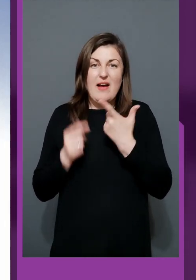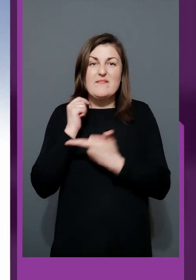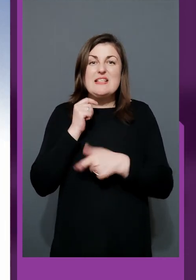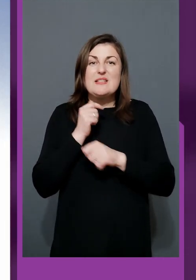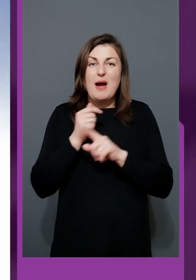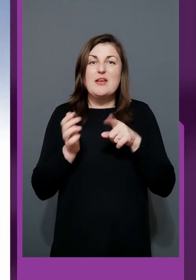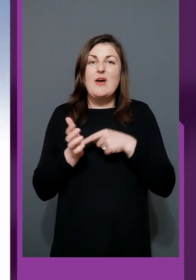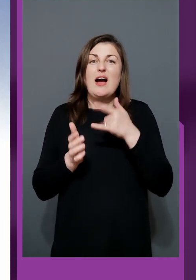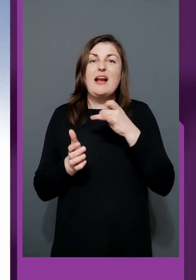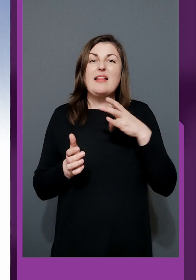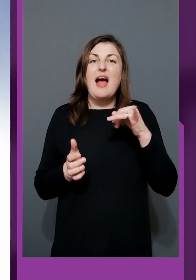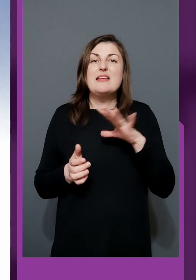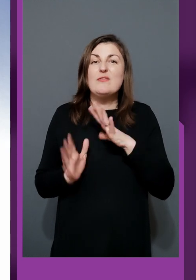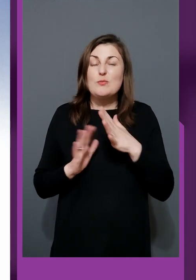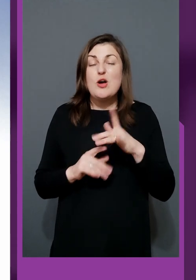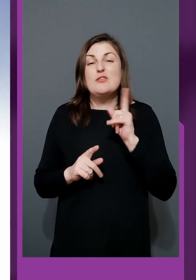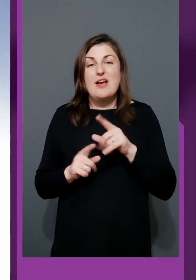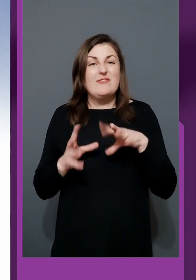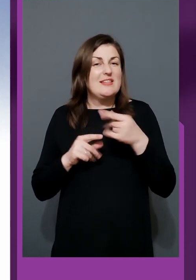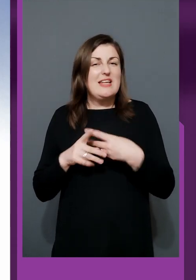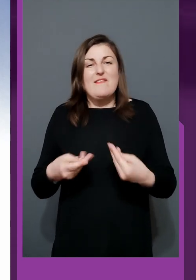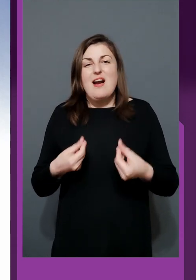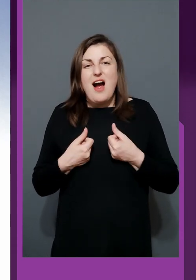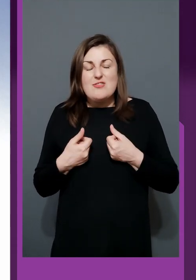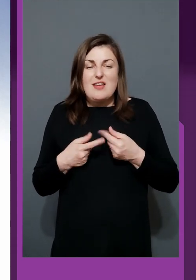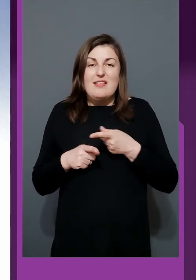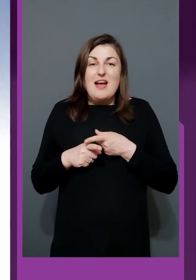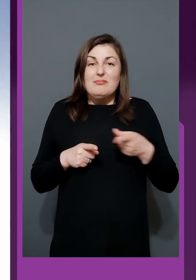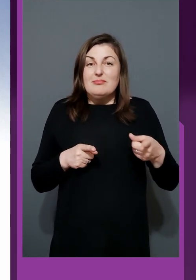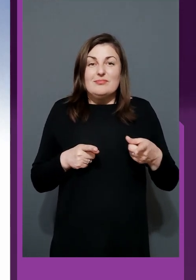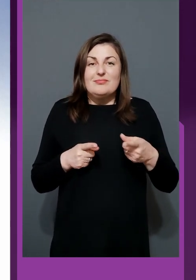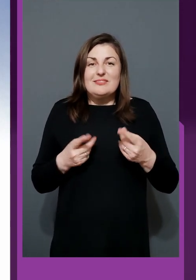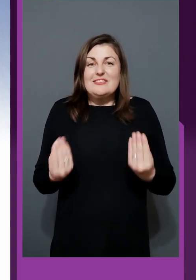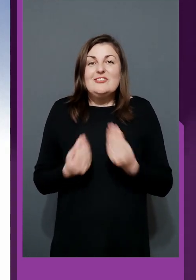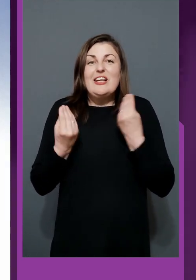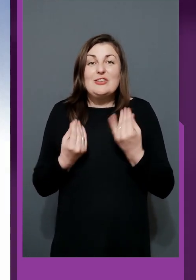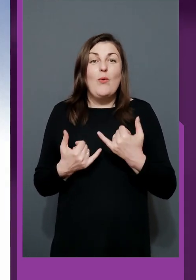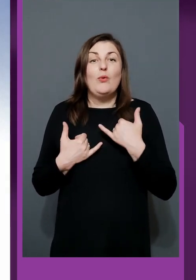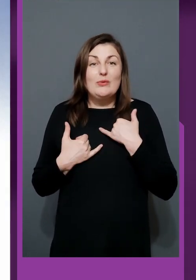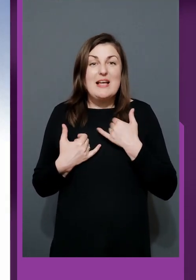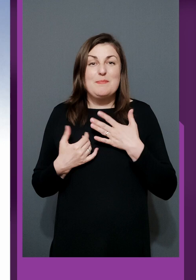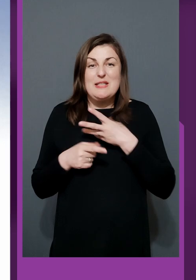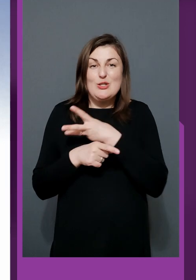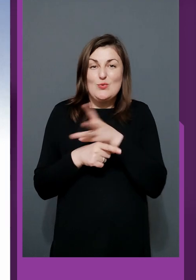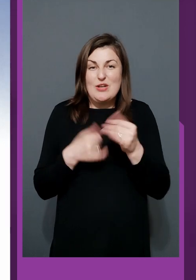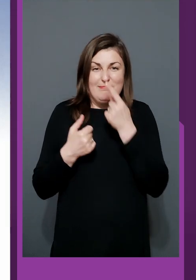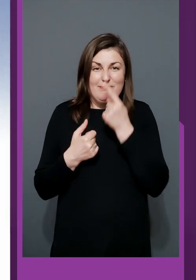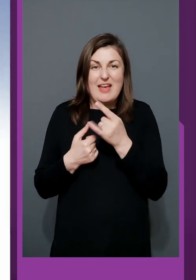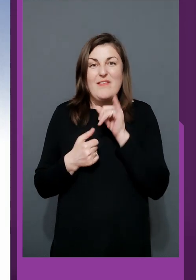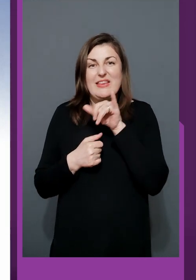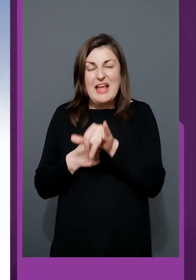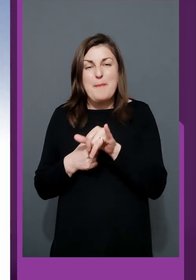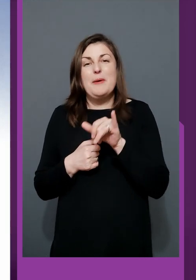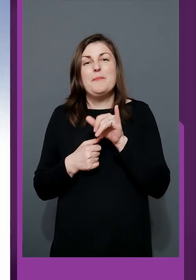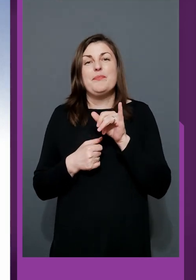вис пані в гранаді відбувся тим більше ще всі ці враження напрочут свіжі і в нас Ми сюжет щойно дивилися Ну і